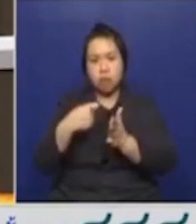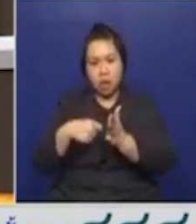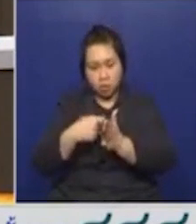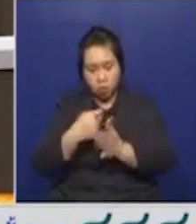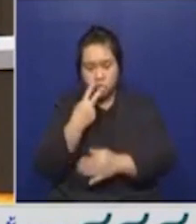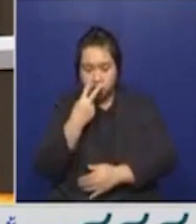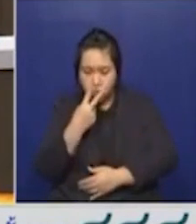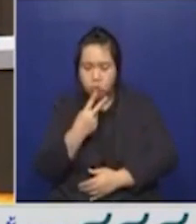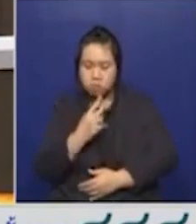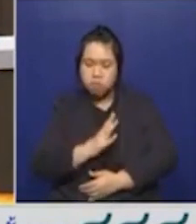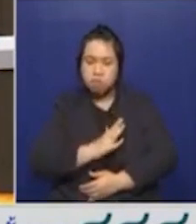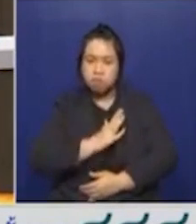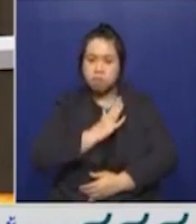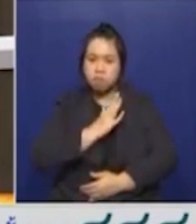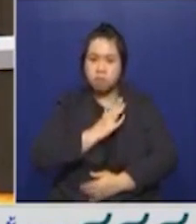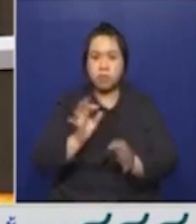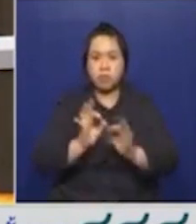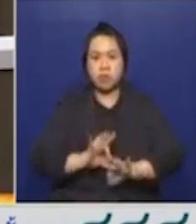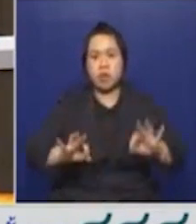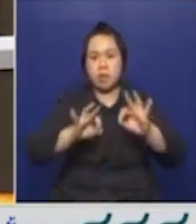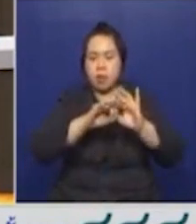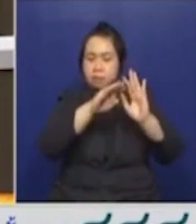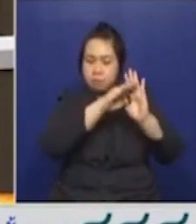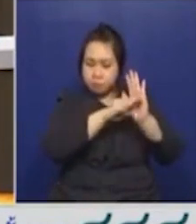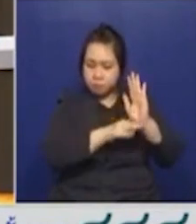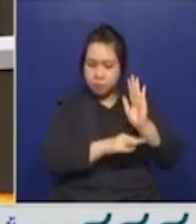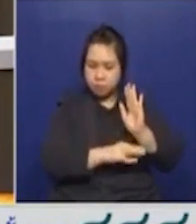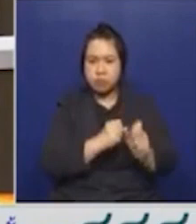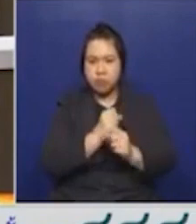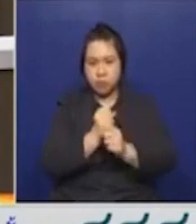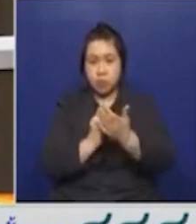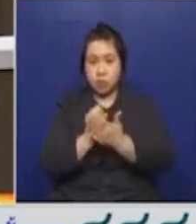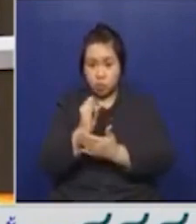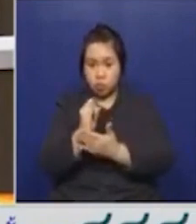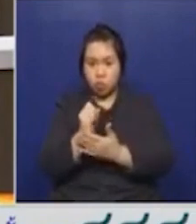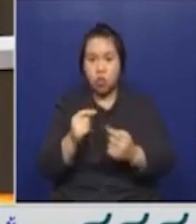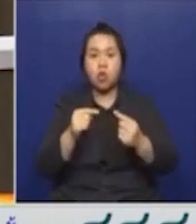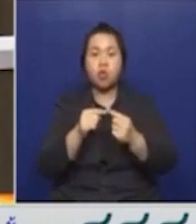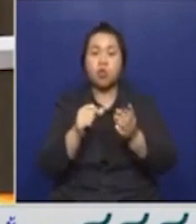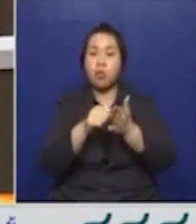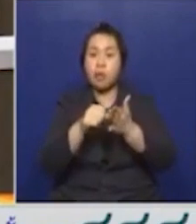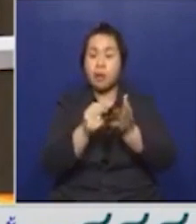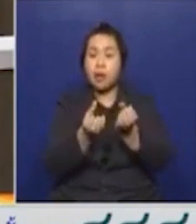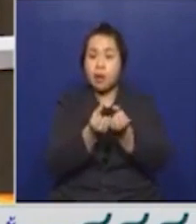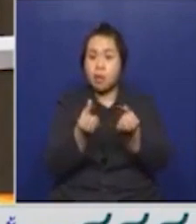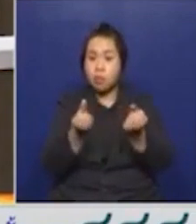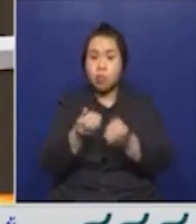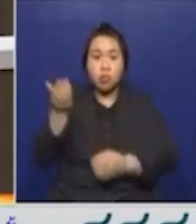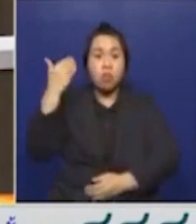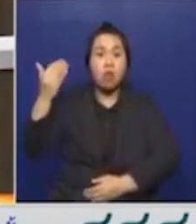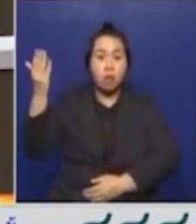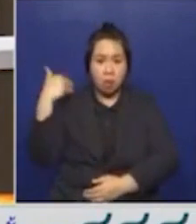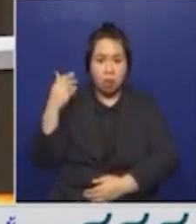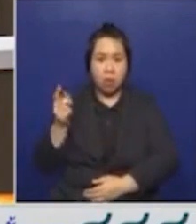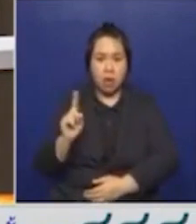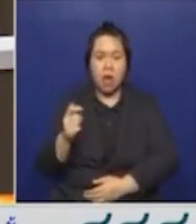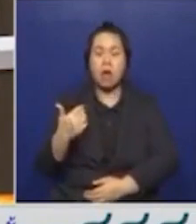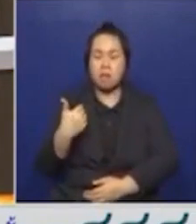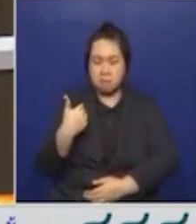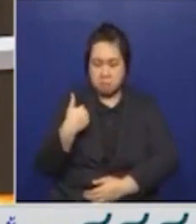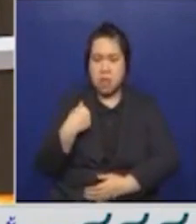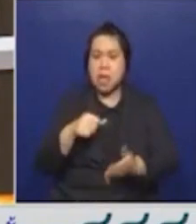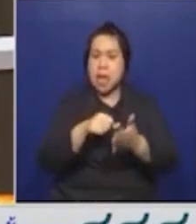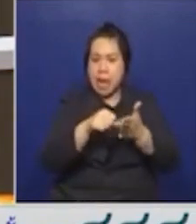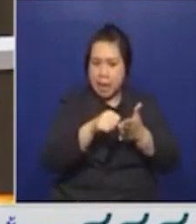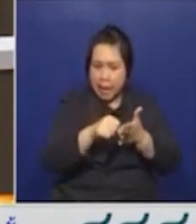วุฒิภาวะตั้งอยู่บนหลักการและความถูกต้องค่ะพูดถึงการแก้ไขรัฐธรรมนูญในอดีตที่ผ่านมานะคะมีการแก้ไข